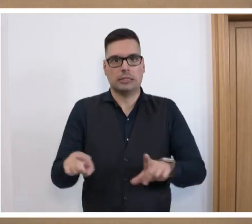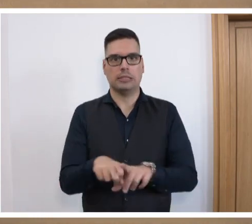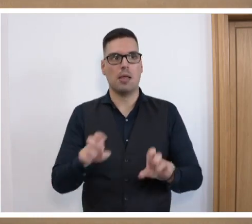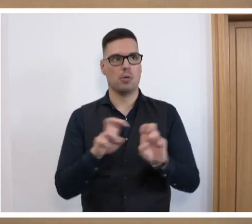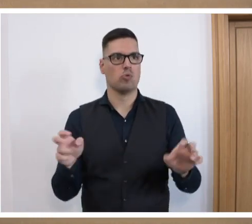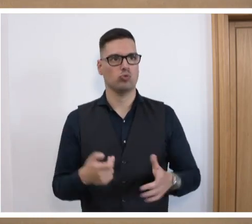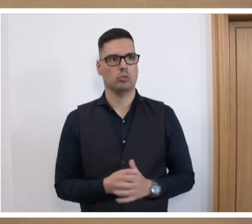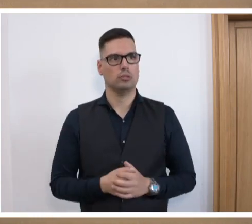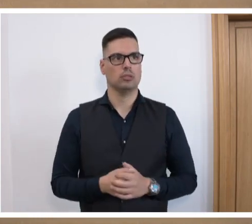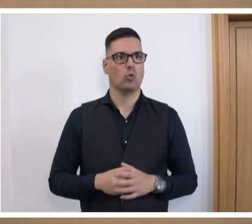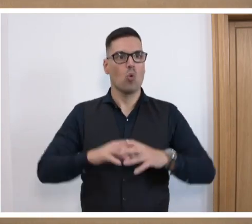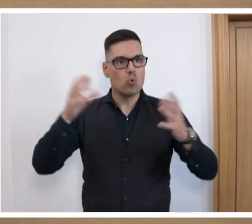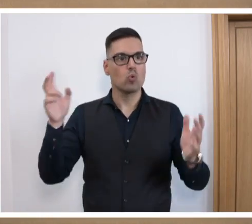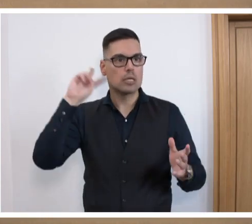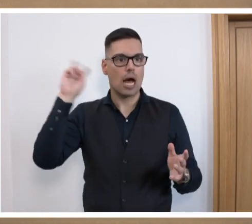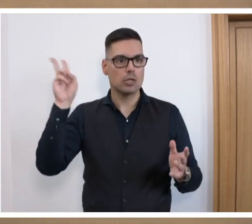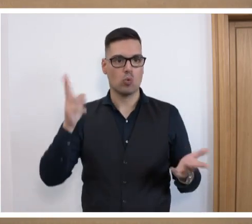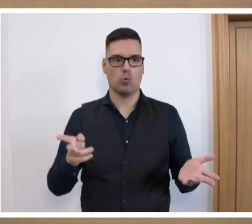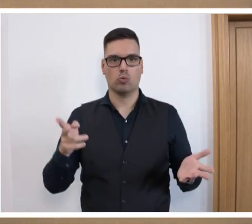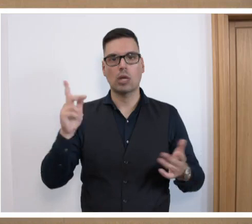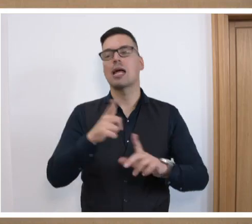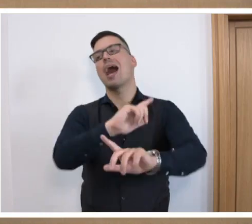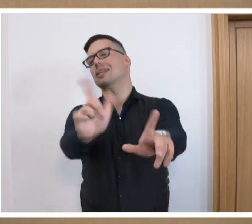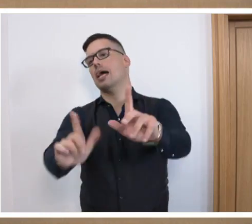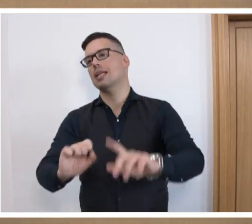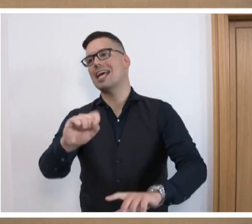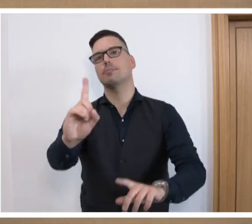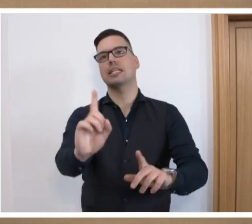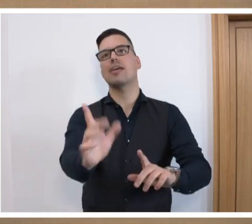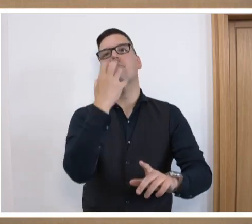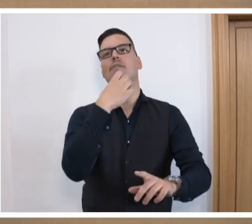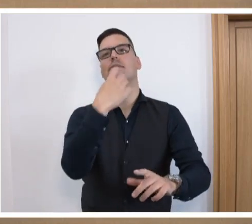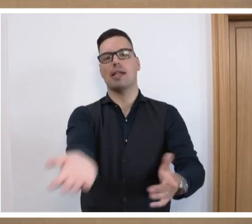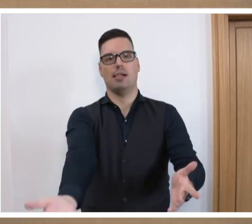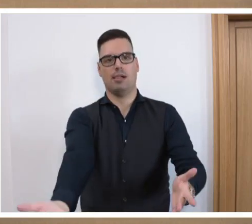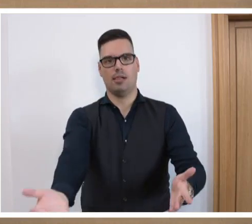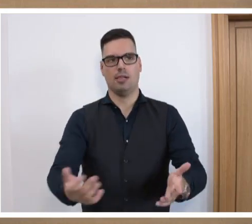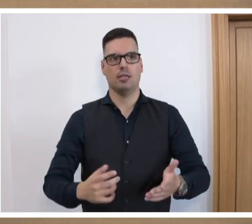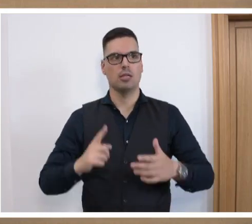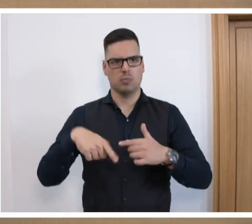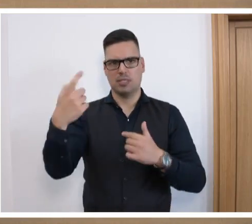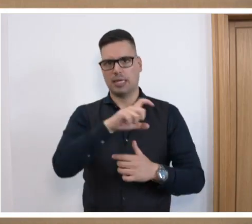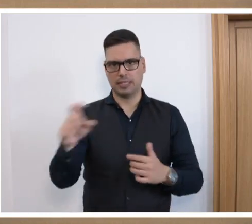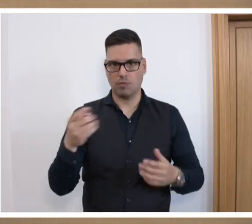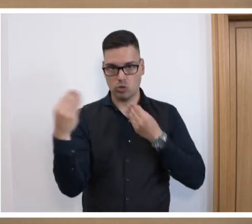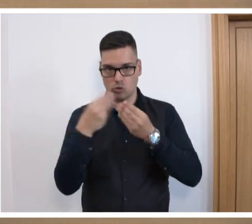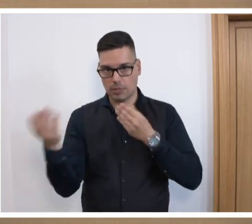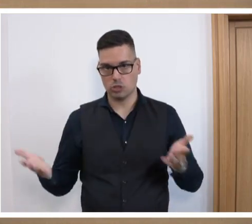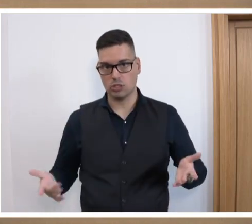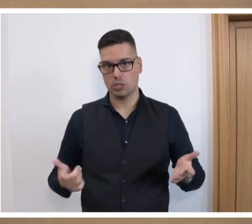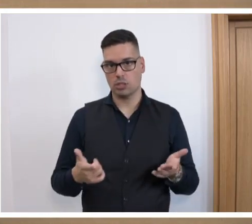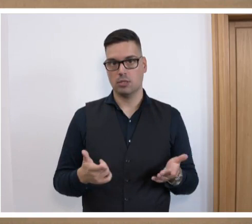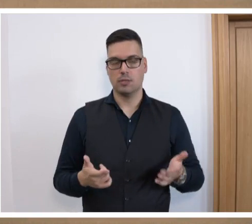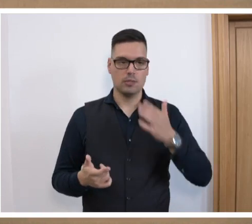geäußert, eine große Anhörung auch in dieser Woche, und da wird dann gesagt, nein, die SPD will das aber, müssen wir nächste Woche drüber sprechen, werden wir auch